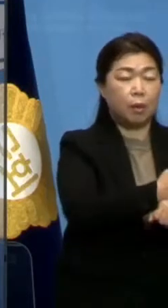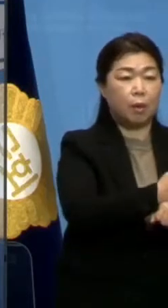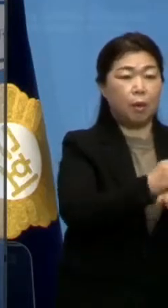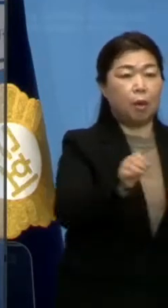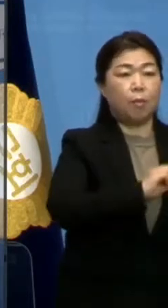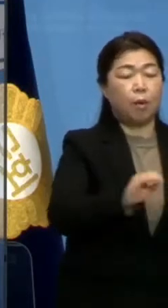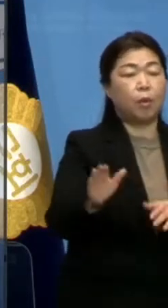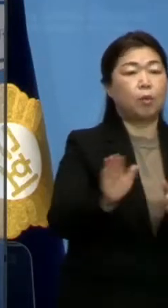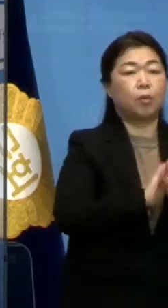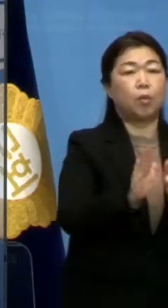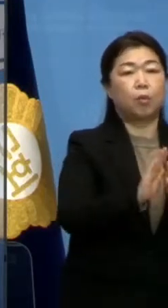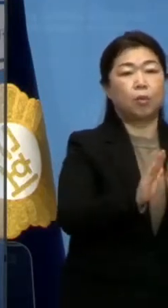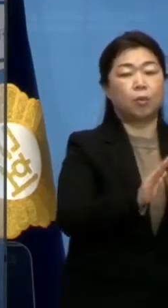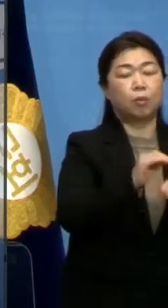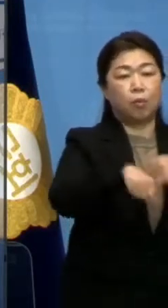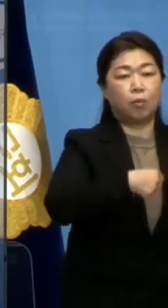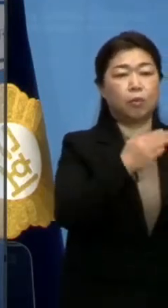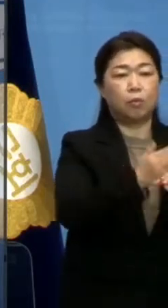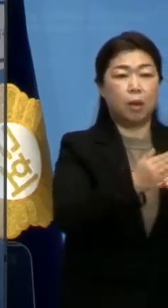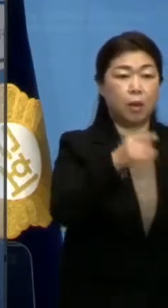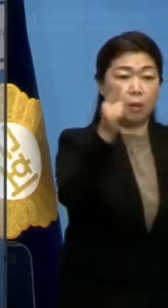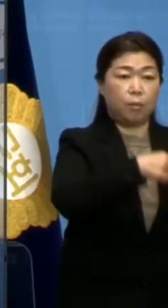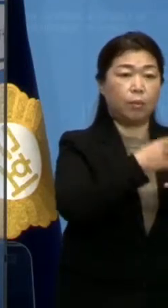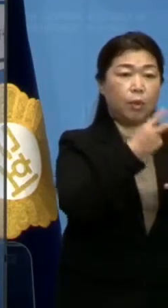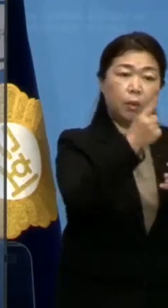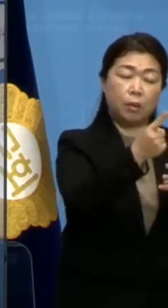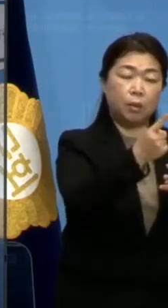1이 안락사 로 생을 마감합니다